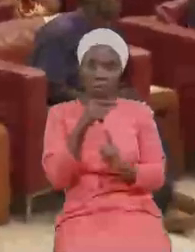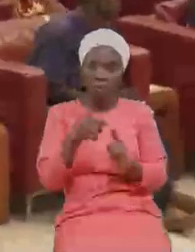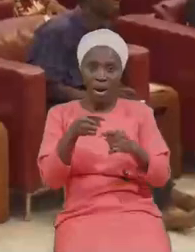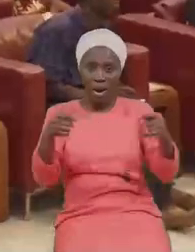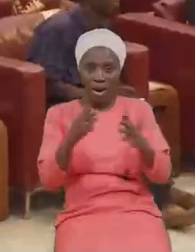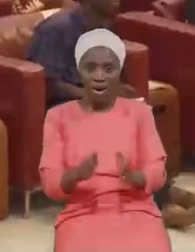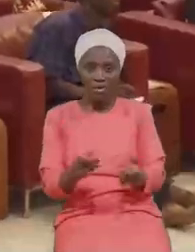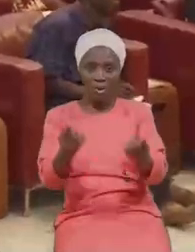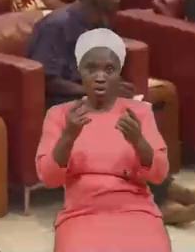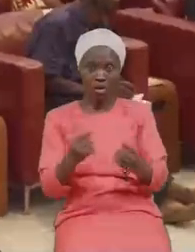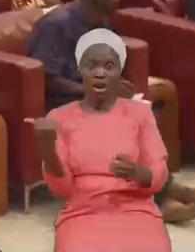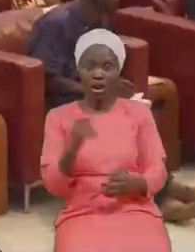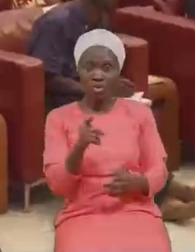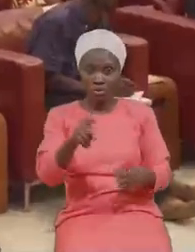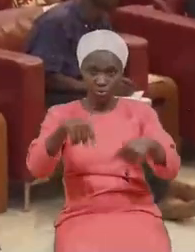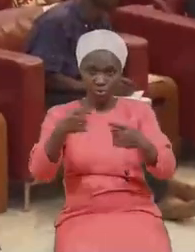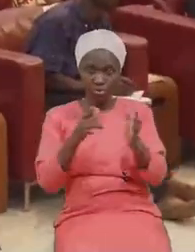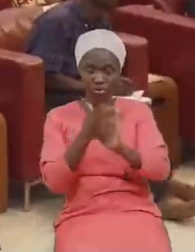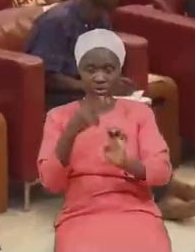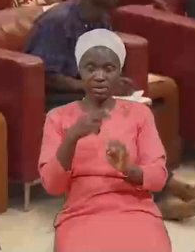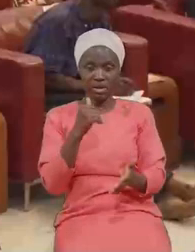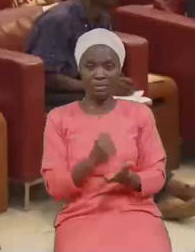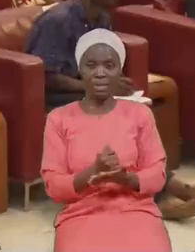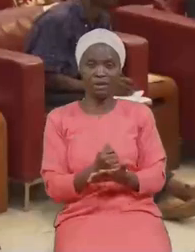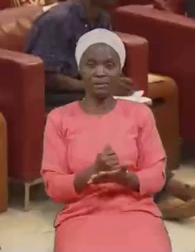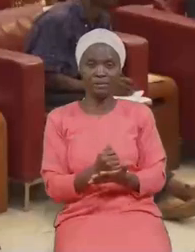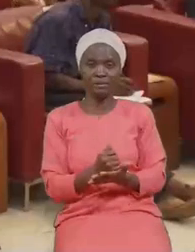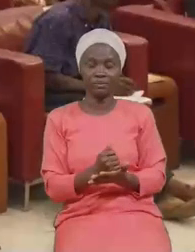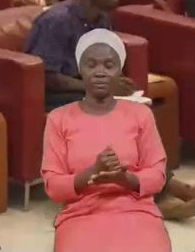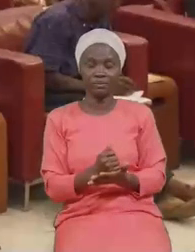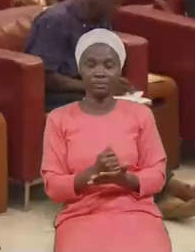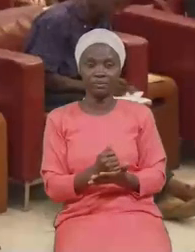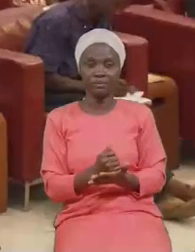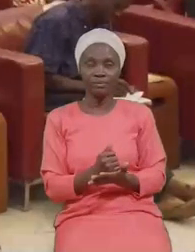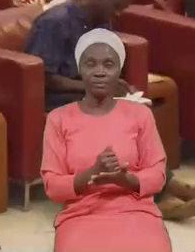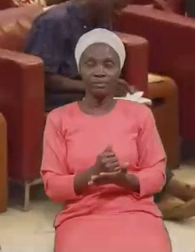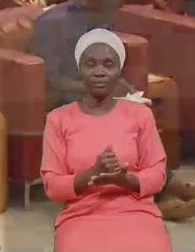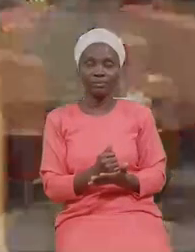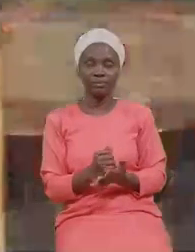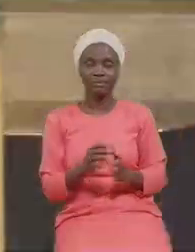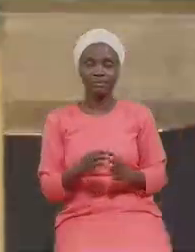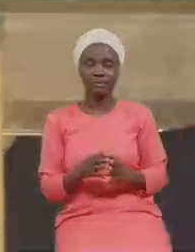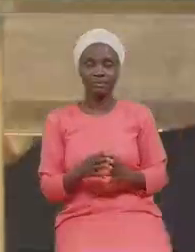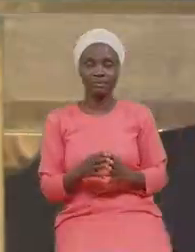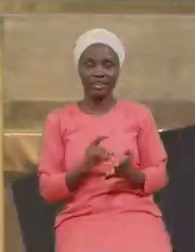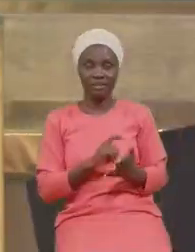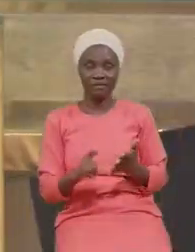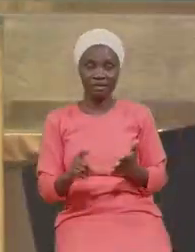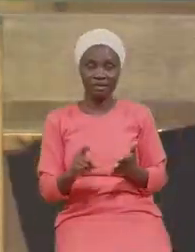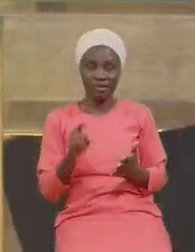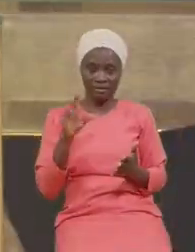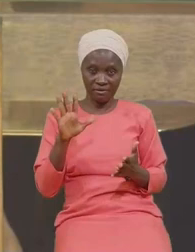Christ la compagnie constante de notre capitaine glorieux